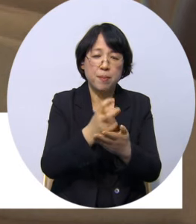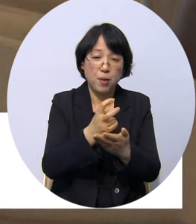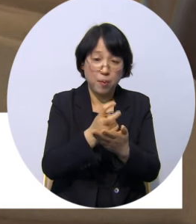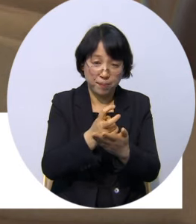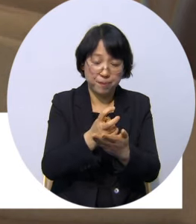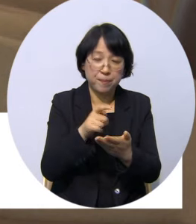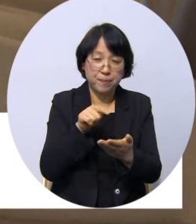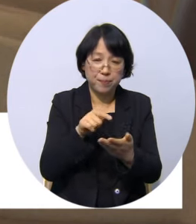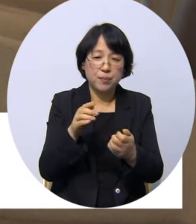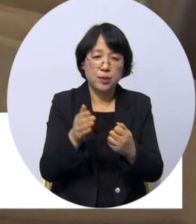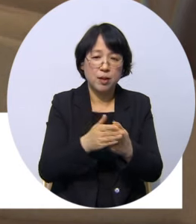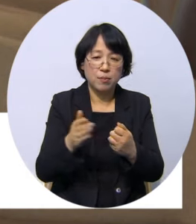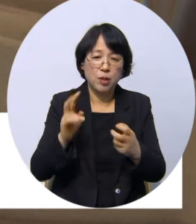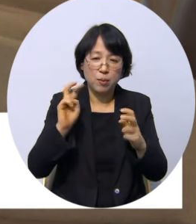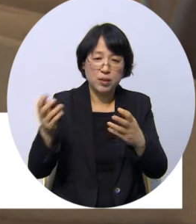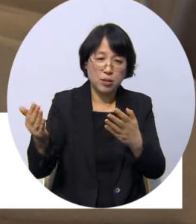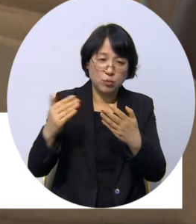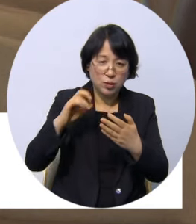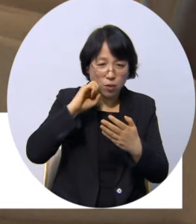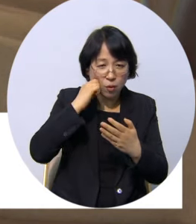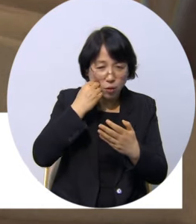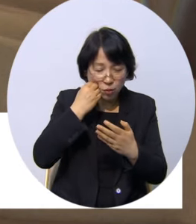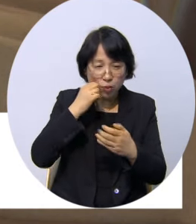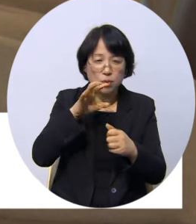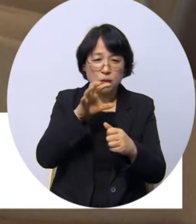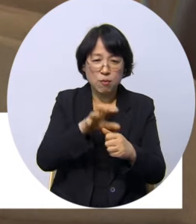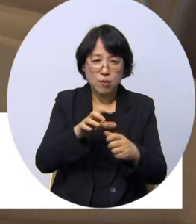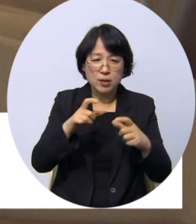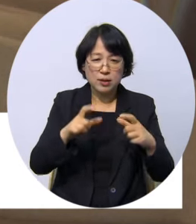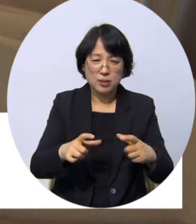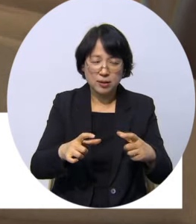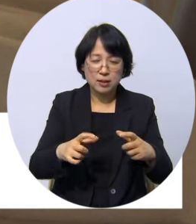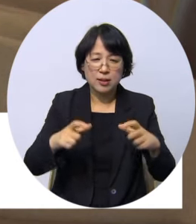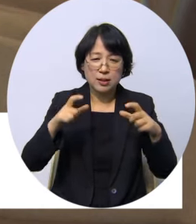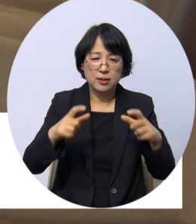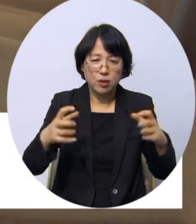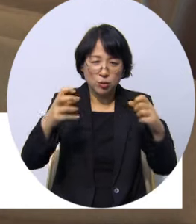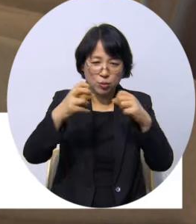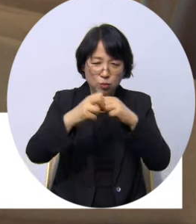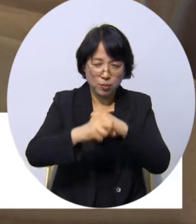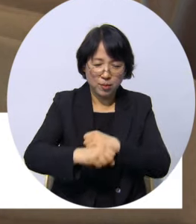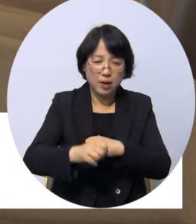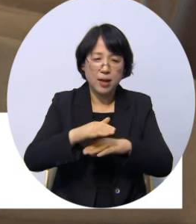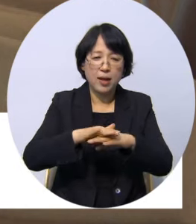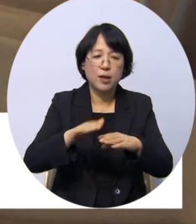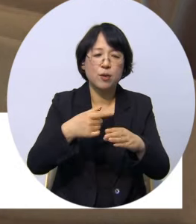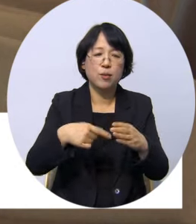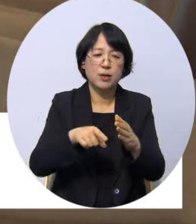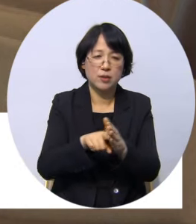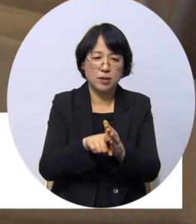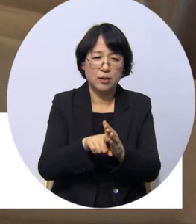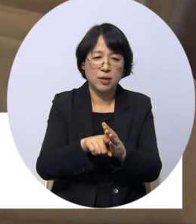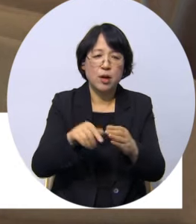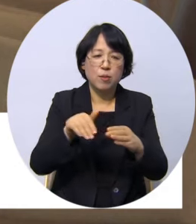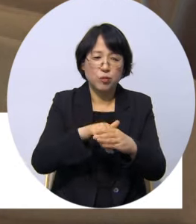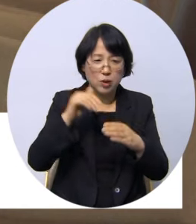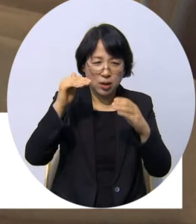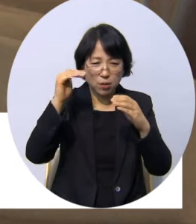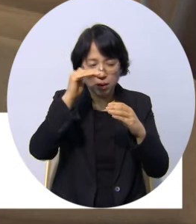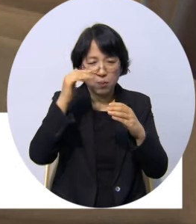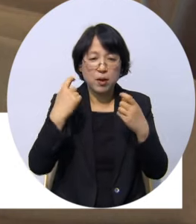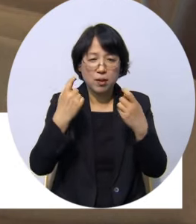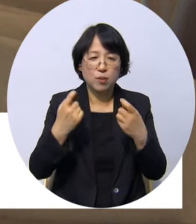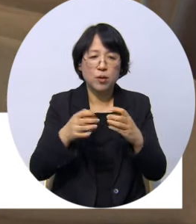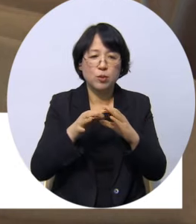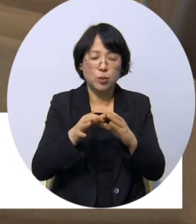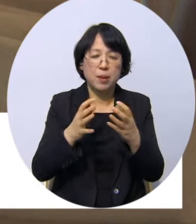어려운 다중 기재 지역입니다 아 지역 소멸 유기 극복을 위해서는 문화관광을 통한 많은 젊은